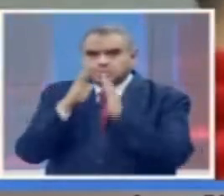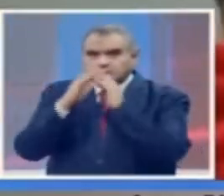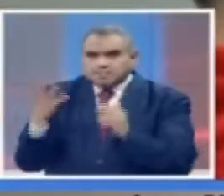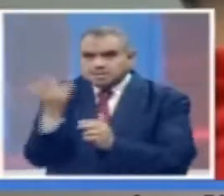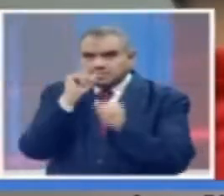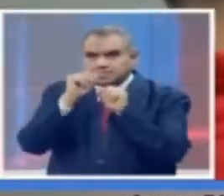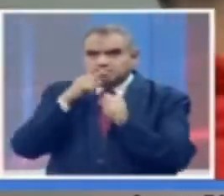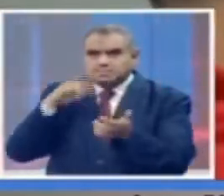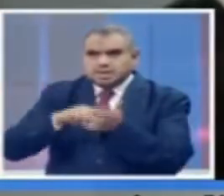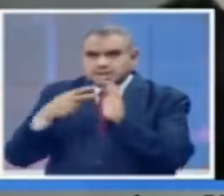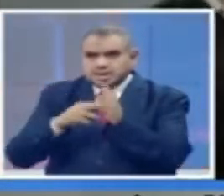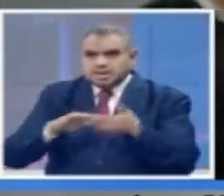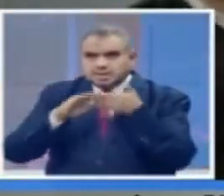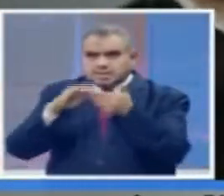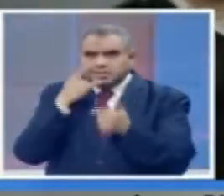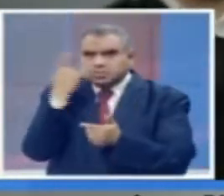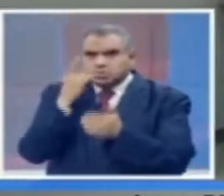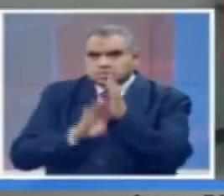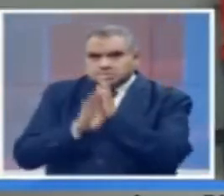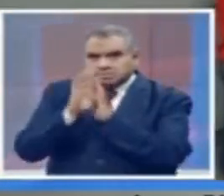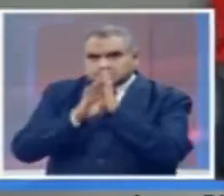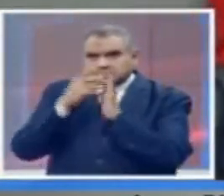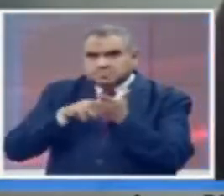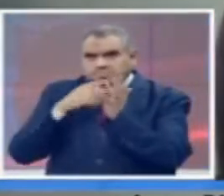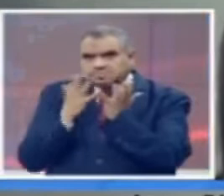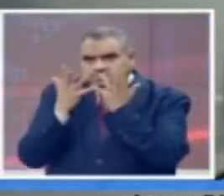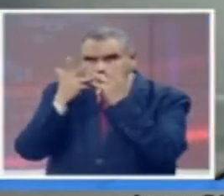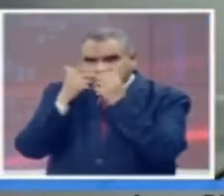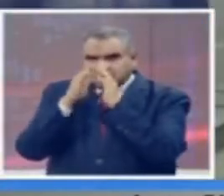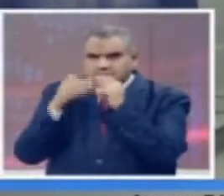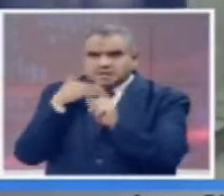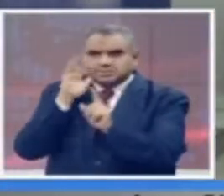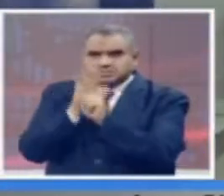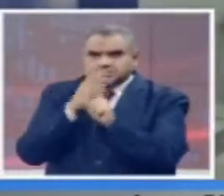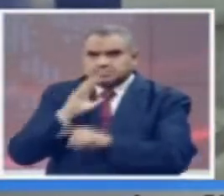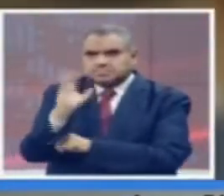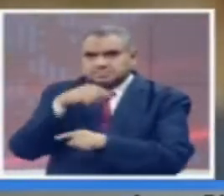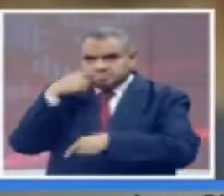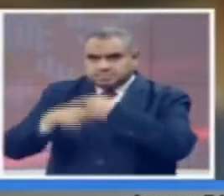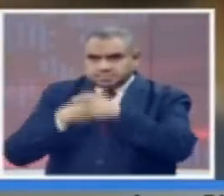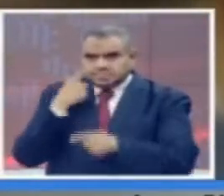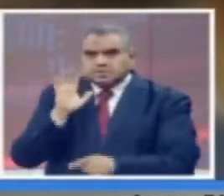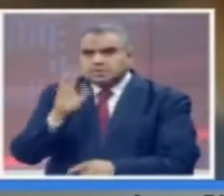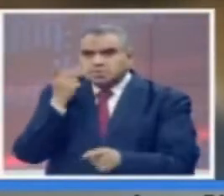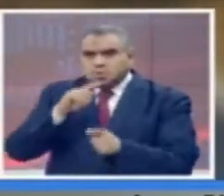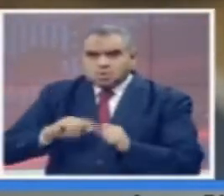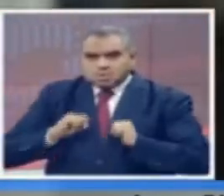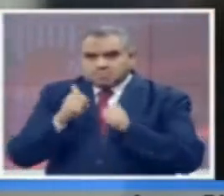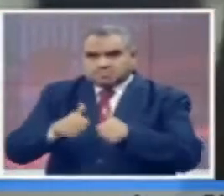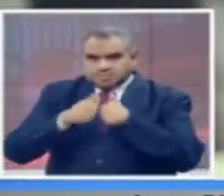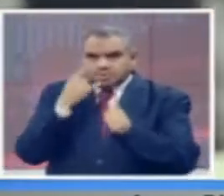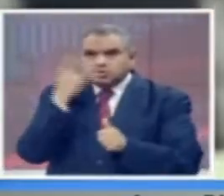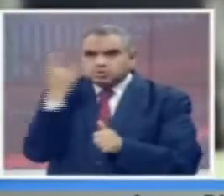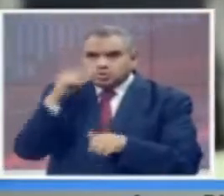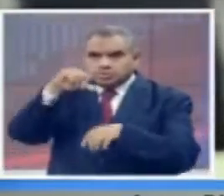ويسمح بتقديم خدمة أمنية حضارية تليق بالمواطن المصري الذي يتعامل بشكل يومي مع تلك الأقسام